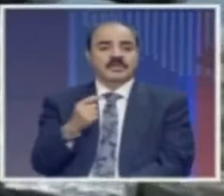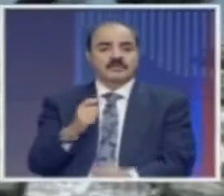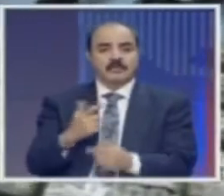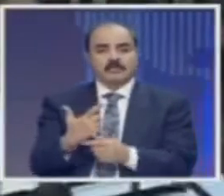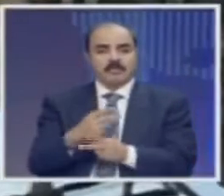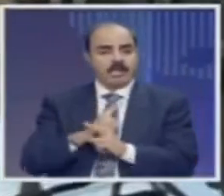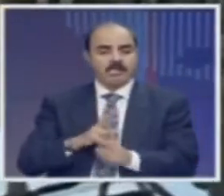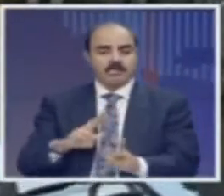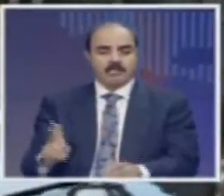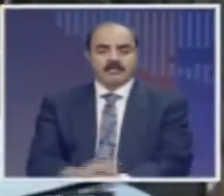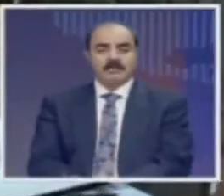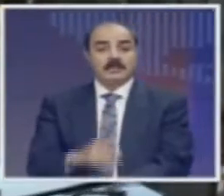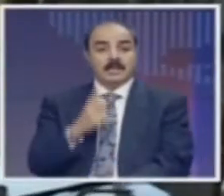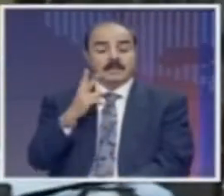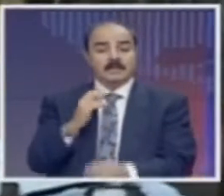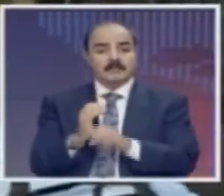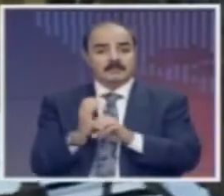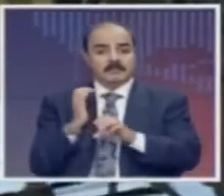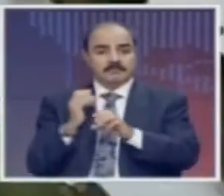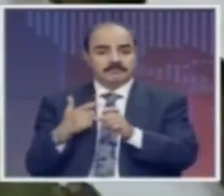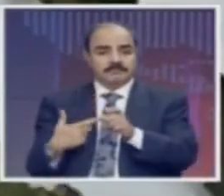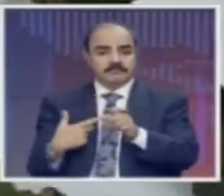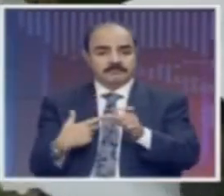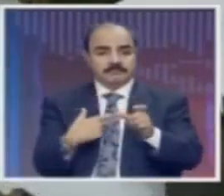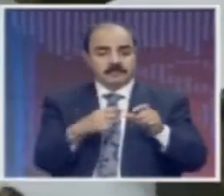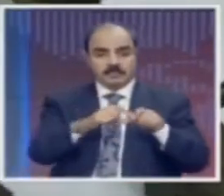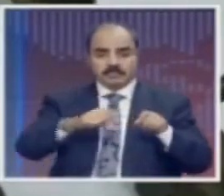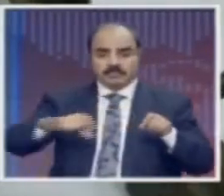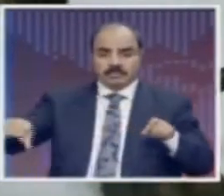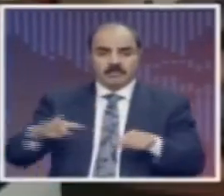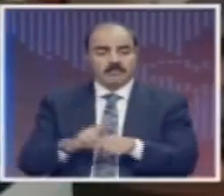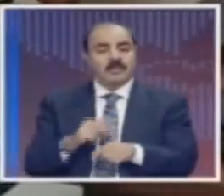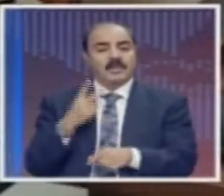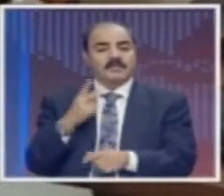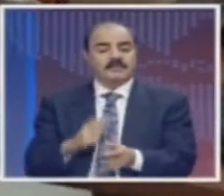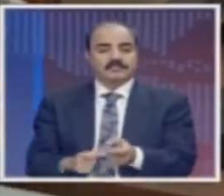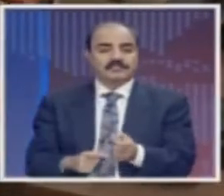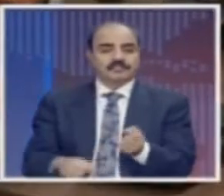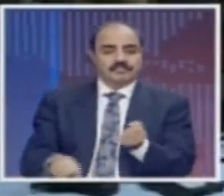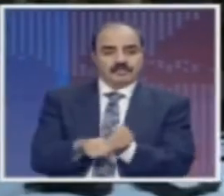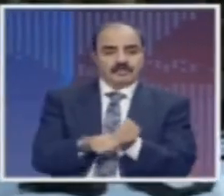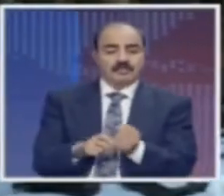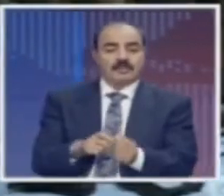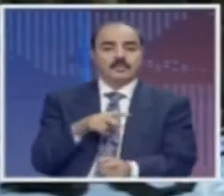4315 قطعة سلاح ناري، من بينها 2 جيرينوف ورشاشان،